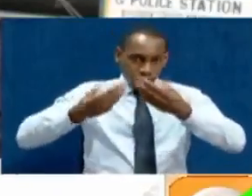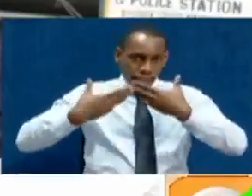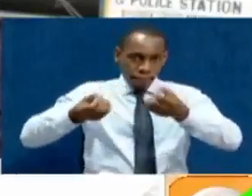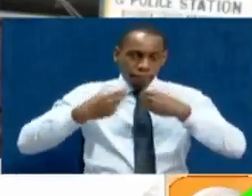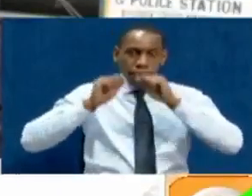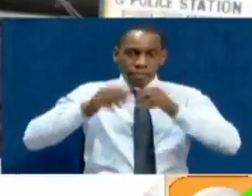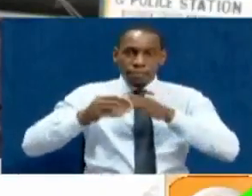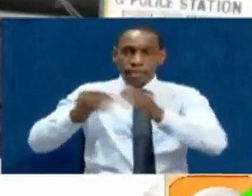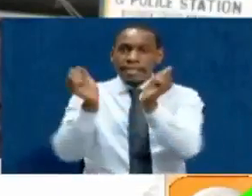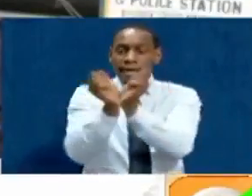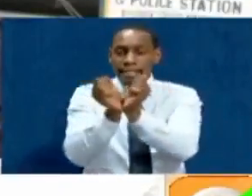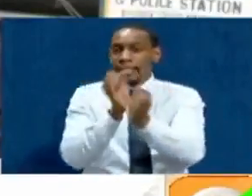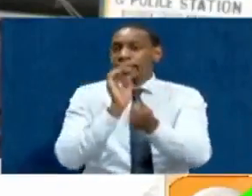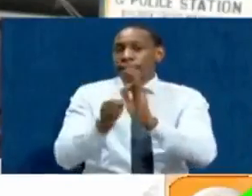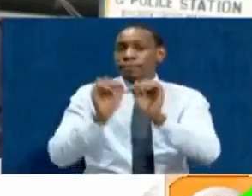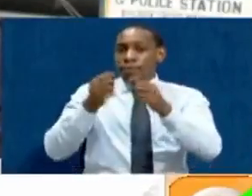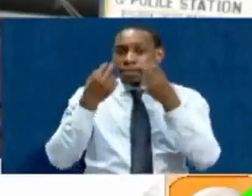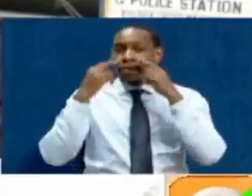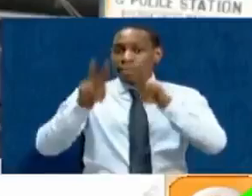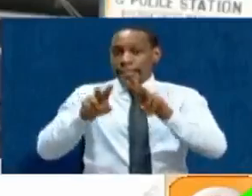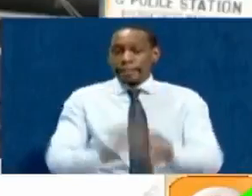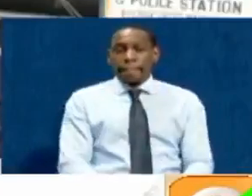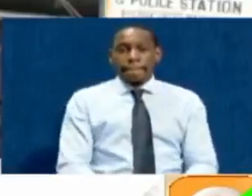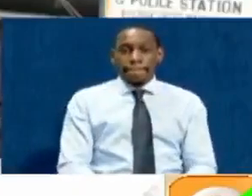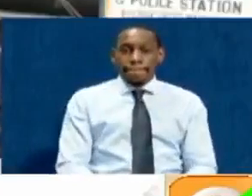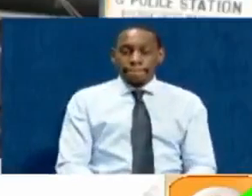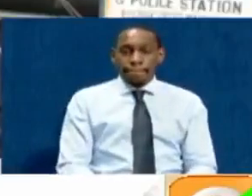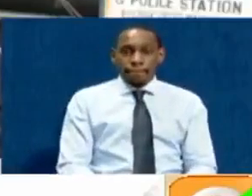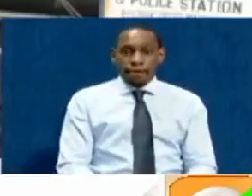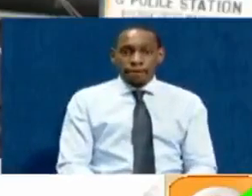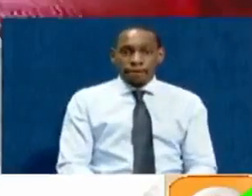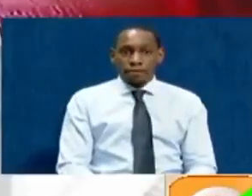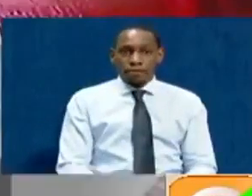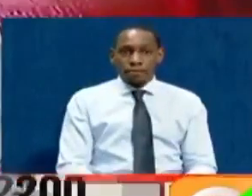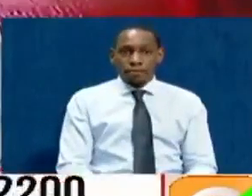zitakazopelekea kuwakamata iwapo watawaona. Hassan Mugambi, Citizen Nipashe.